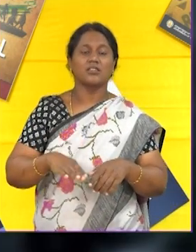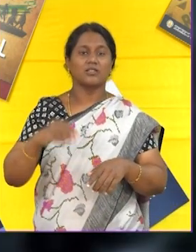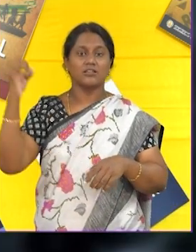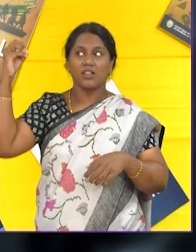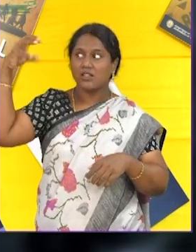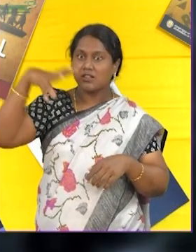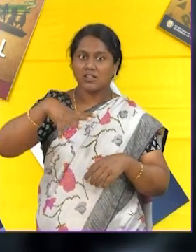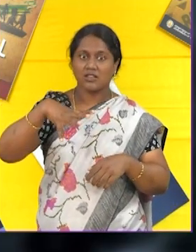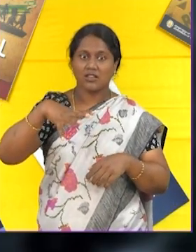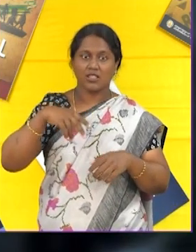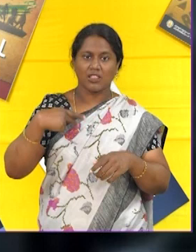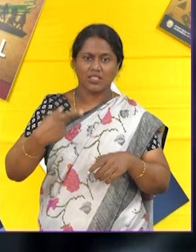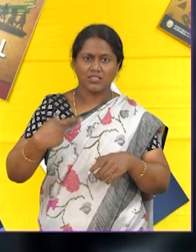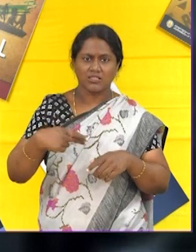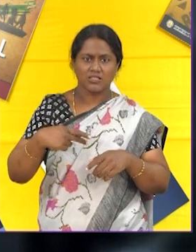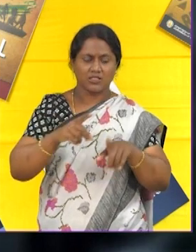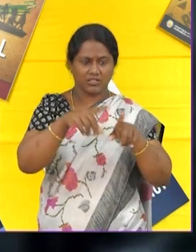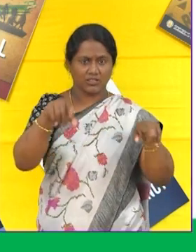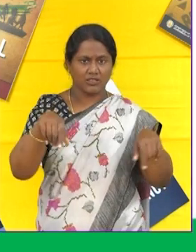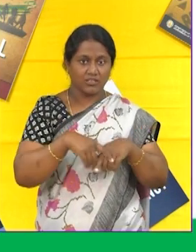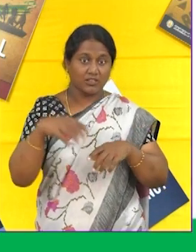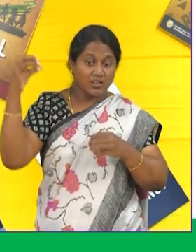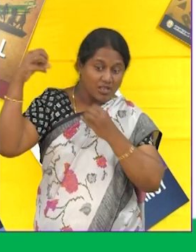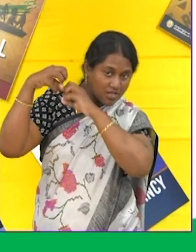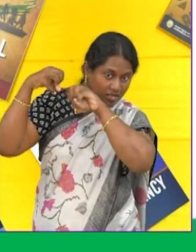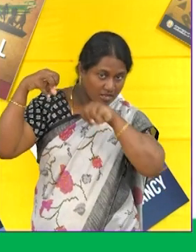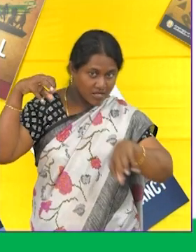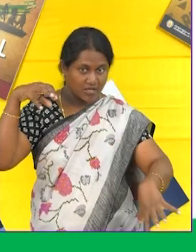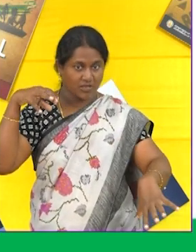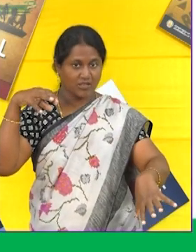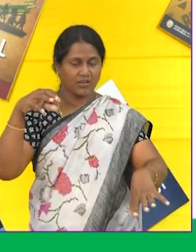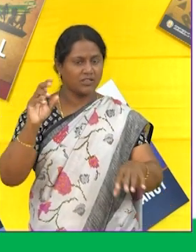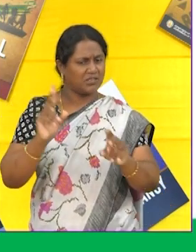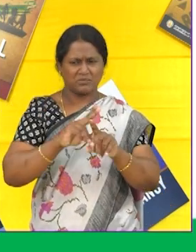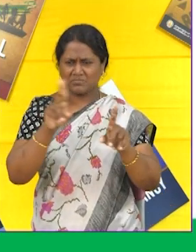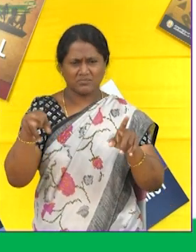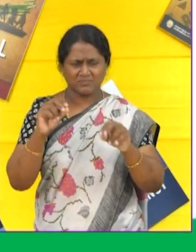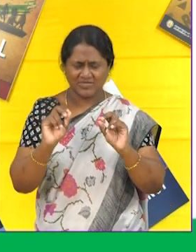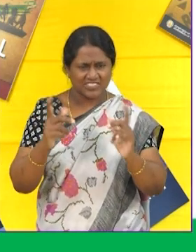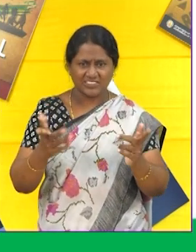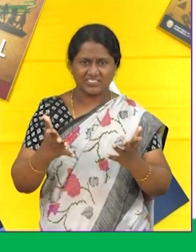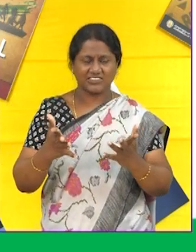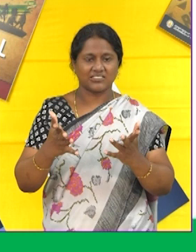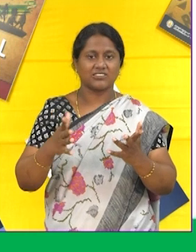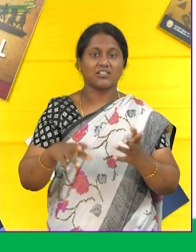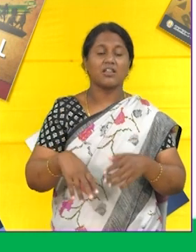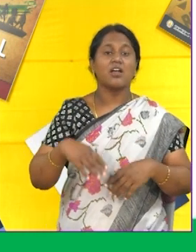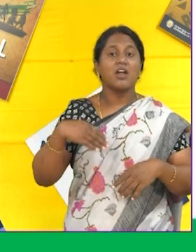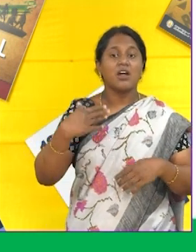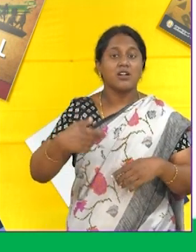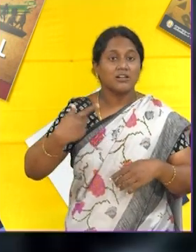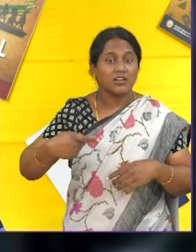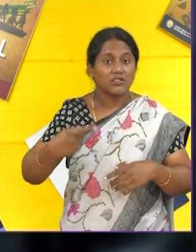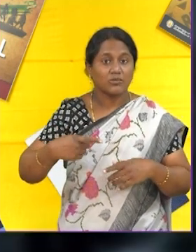லைட் அப்படியே திரும்ப ஸ்டேஜில் விழுந்தது. We saw nothing coming. எதுவும் வர மாதிரி தெரியல. We only heard the